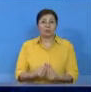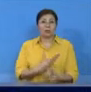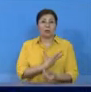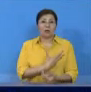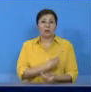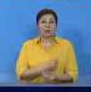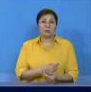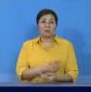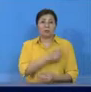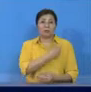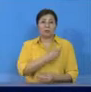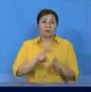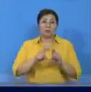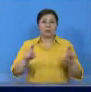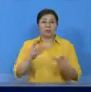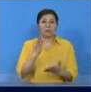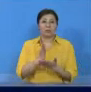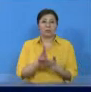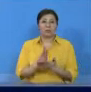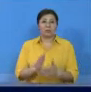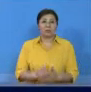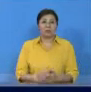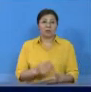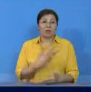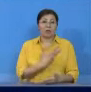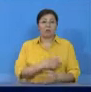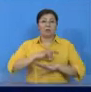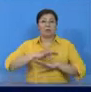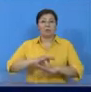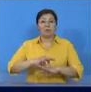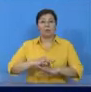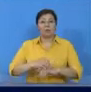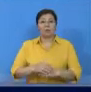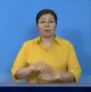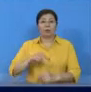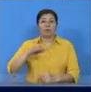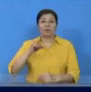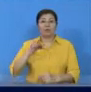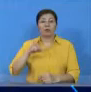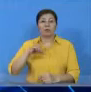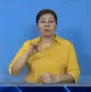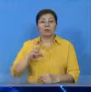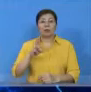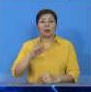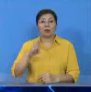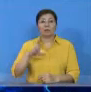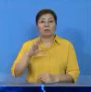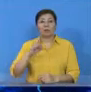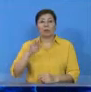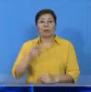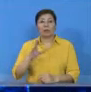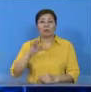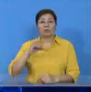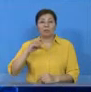в поликлиниках имеются. В основном сейчас вакцинацию проводят препаратами Pfizer и CureVac, а также